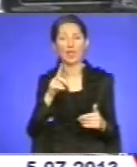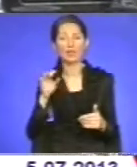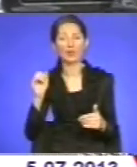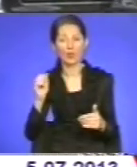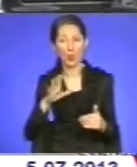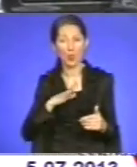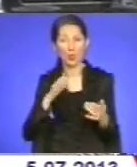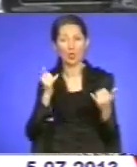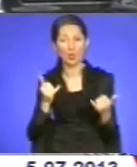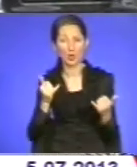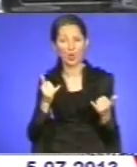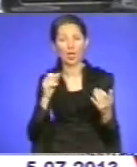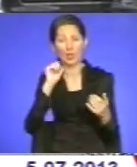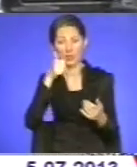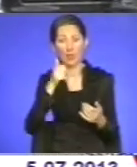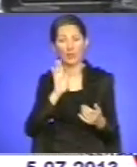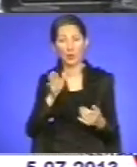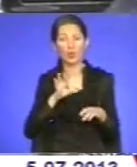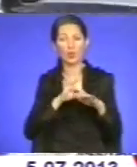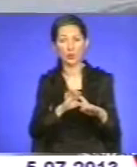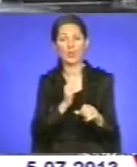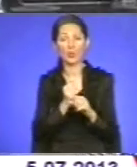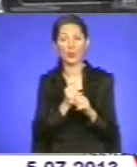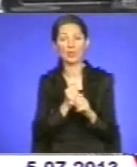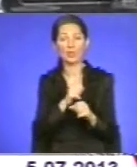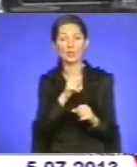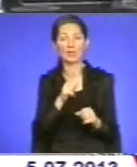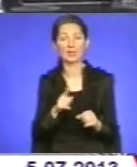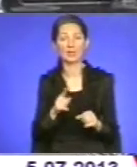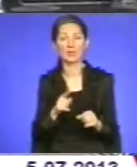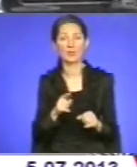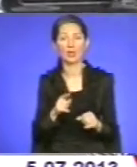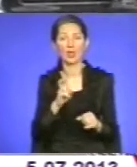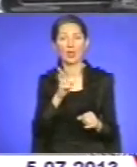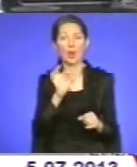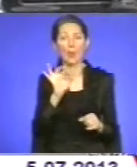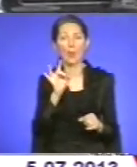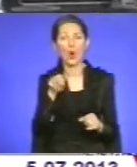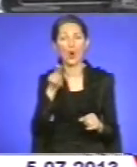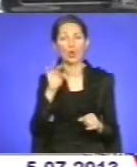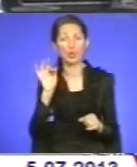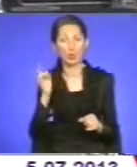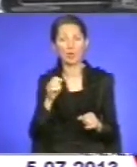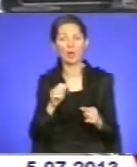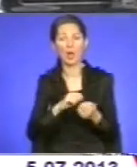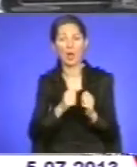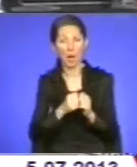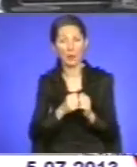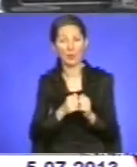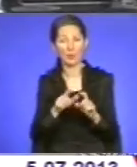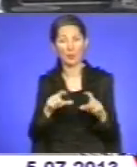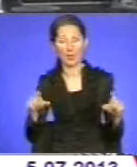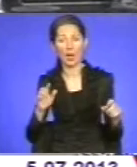і сьогодні, і завтра будуть проводити роботи з влаштування бордюрних каменів. Після цього